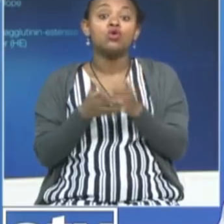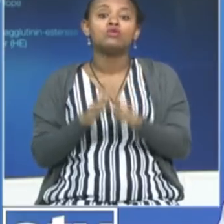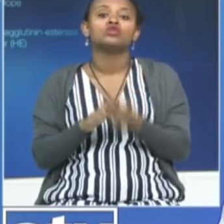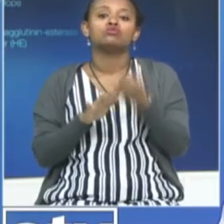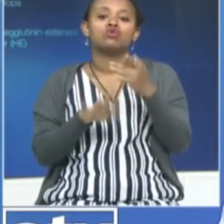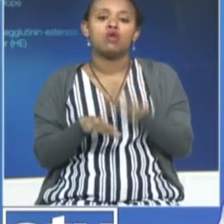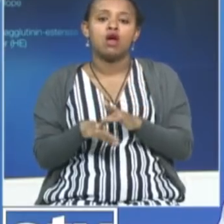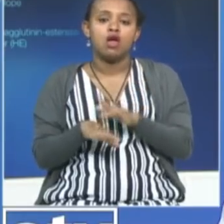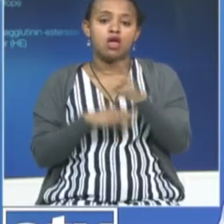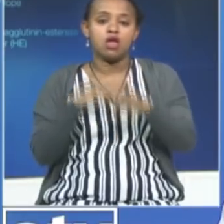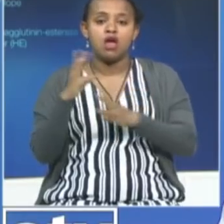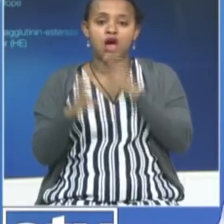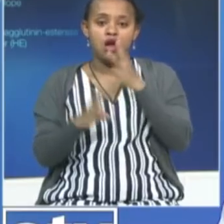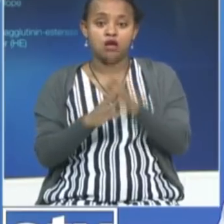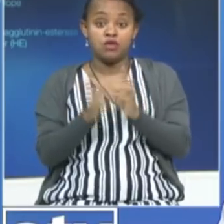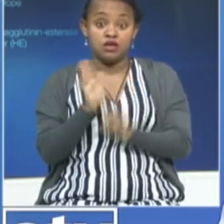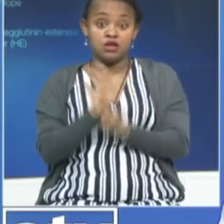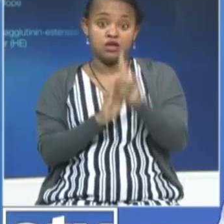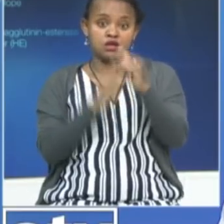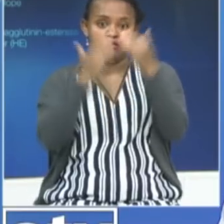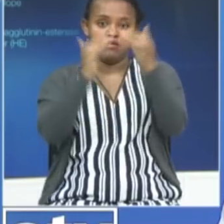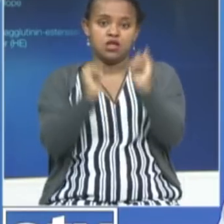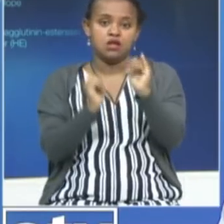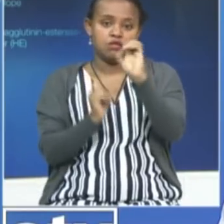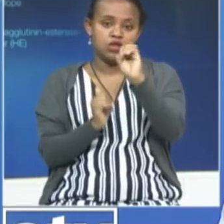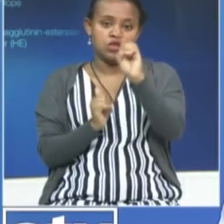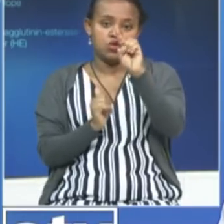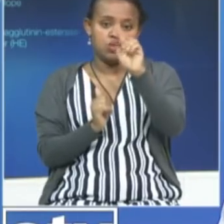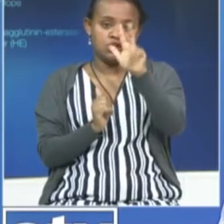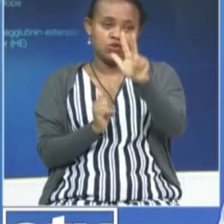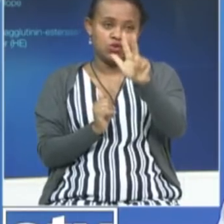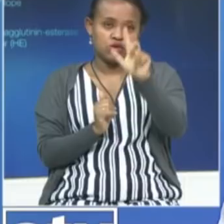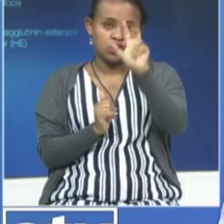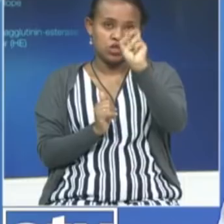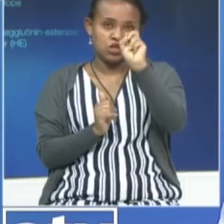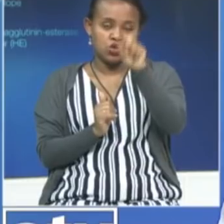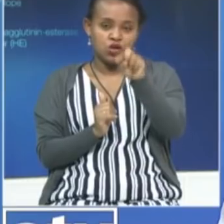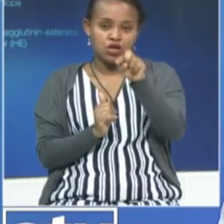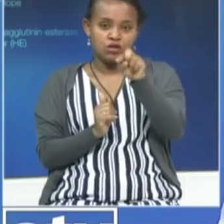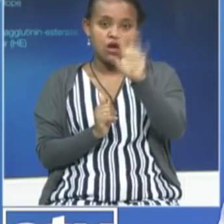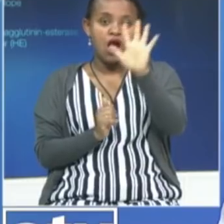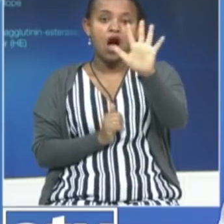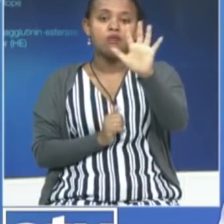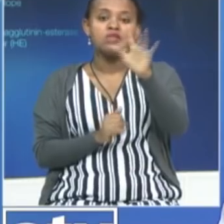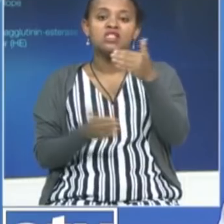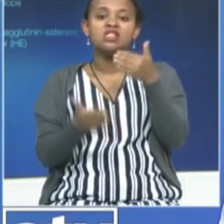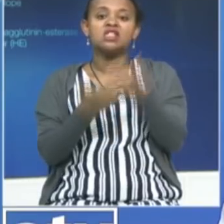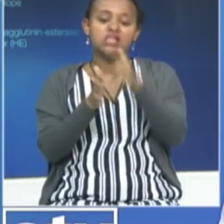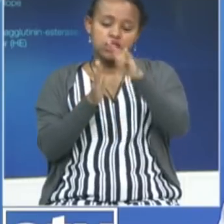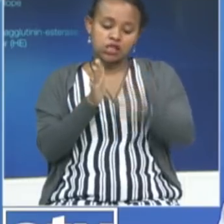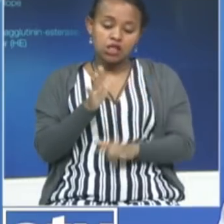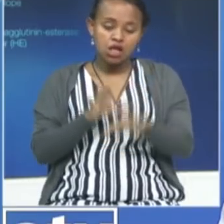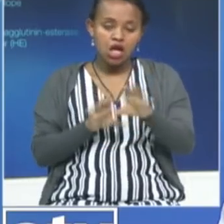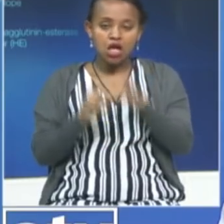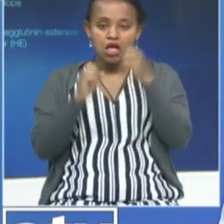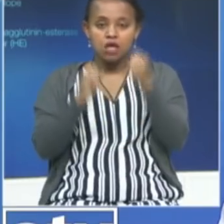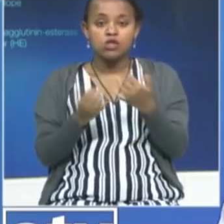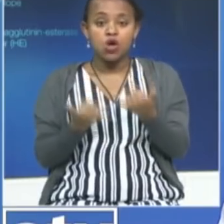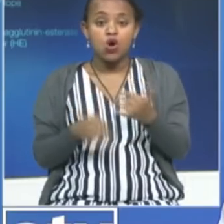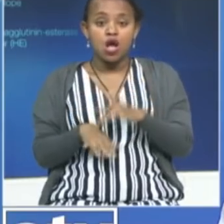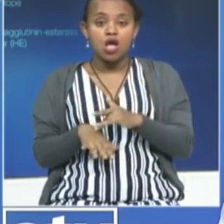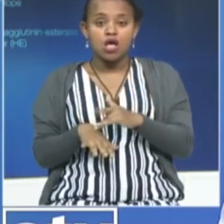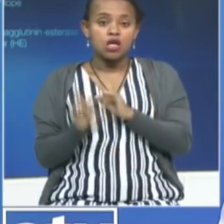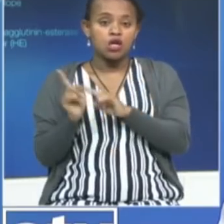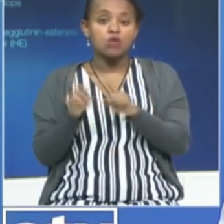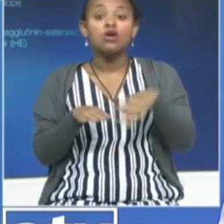ራሱ በዓለምን የእድገት መጠን በ0.3 እስከ 0.5 ድረስ ዝቅ ሊያደርግ እንደሚችል፣ አሁን ላይ ደግሞ